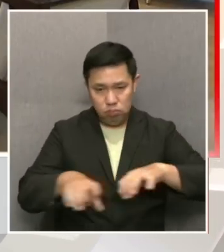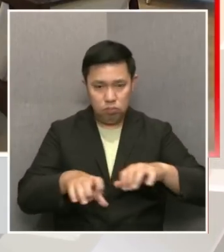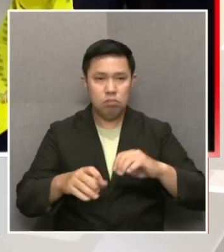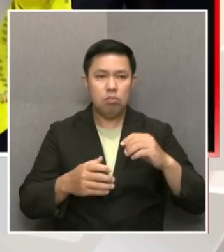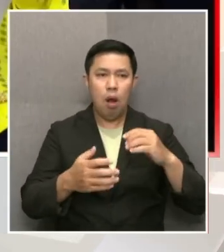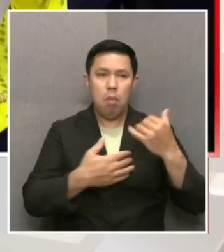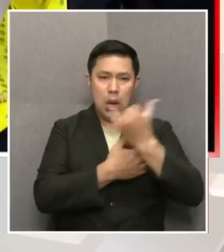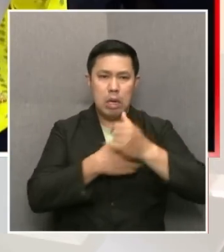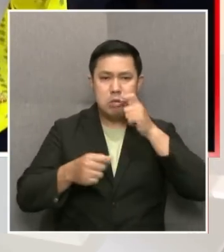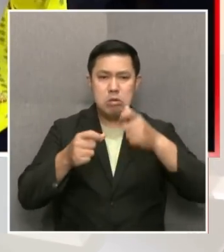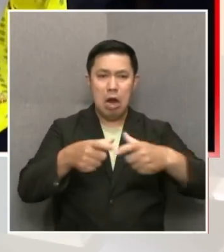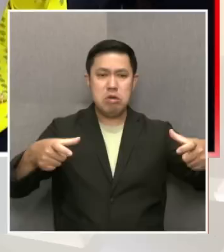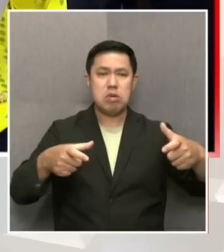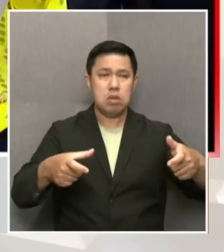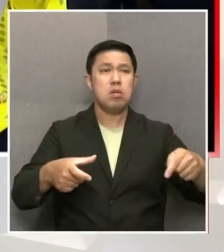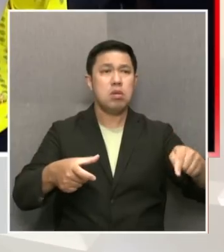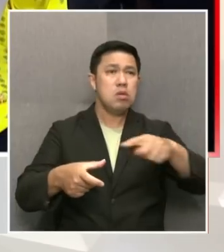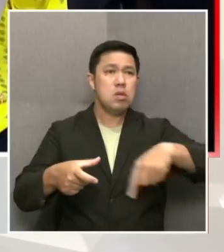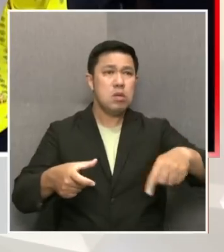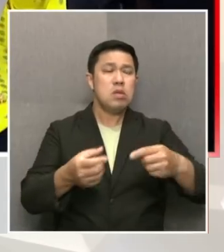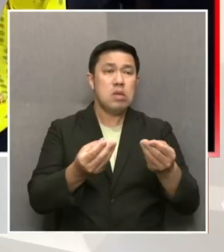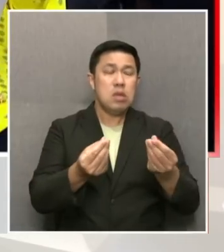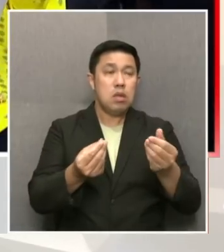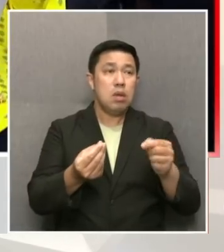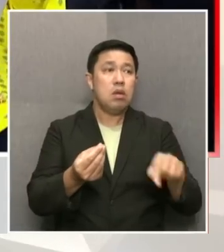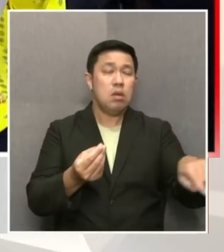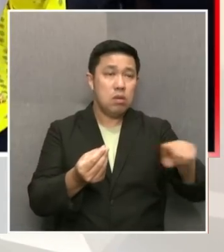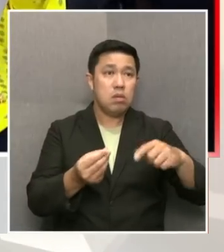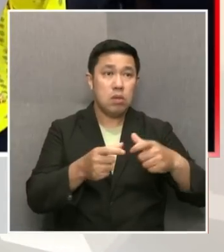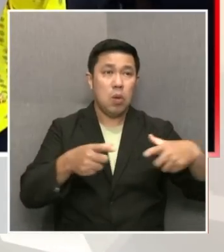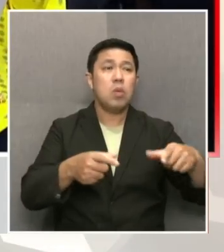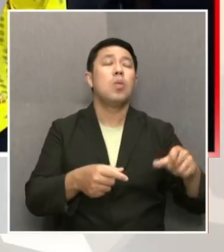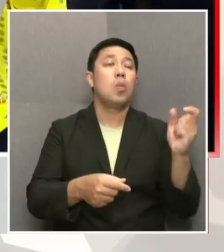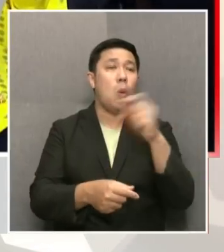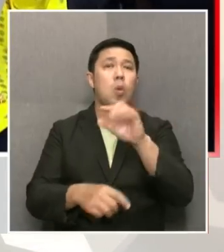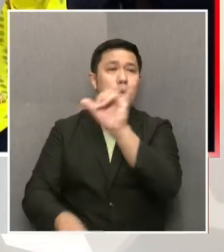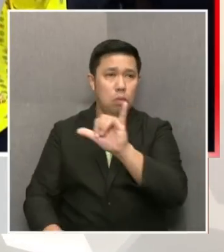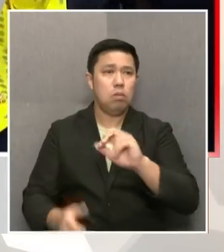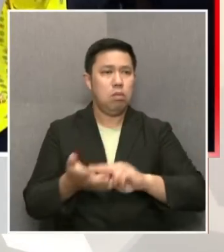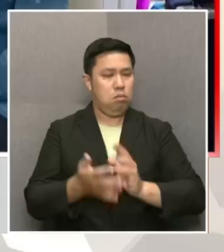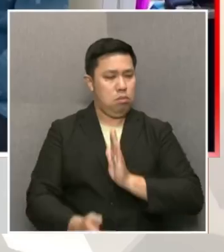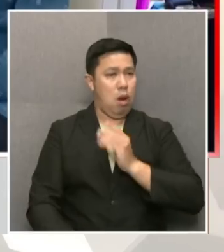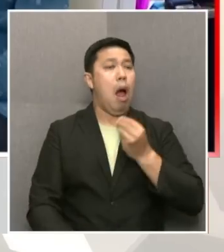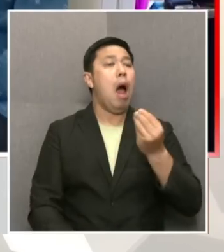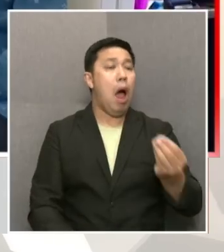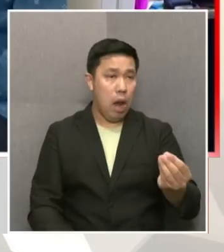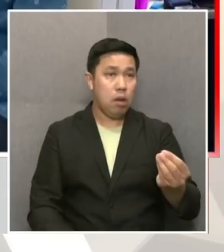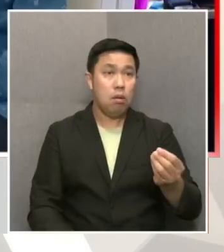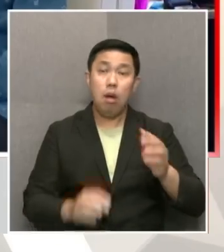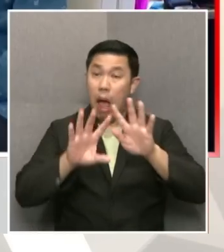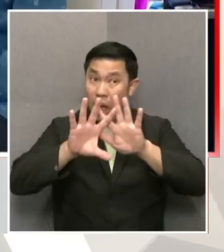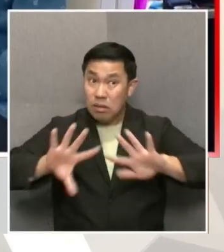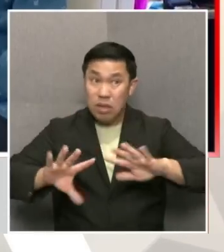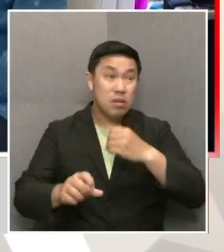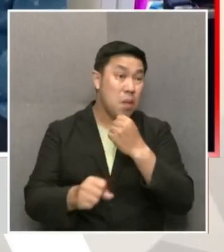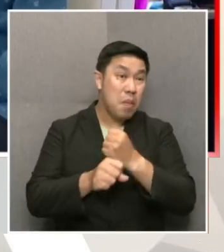ใหญ่ที่สุดนะครับขนาดของประเทศนี่ก็ใหญ่กว่าทวีปยุโรปทั้งหมดอยู่แล้วนะครับก็มีการให้เกียรติกันแต่ว่าการทำงานของอาเซียนจริงๆ